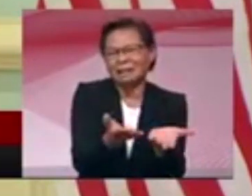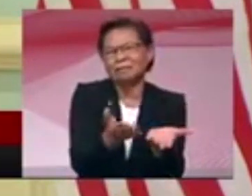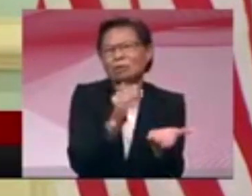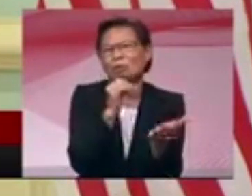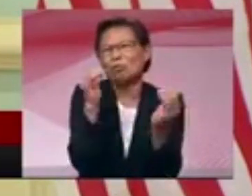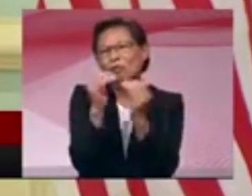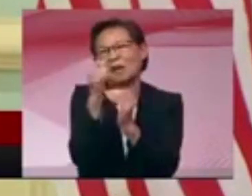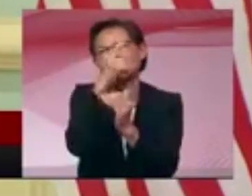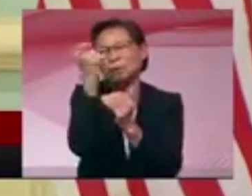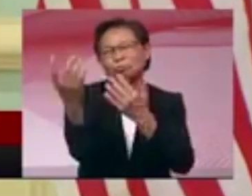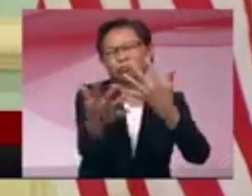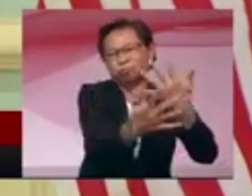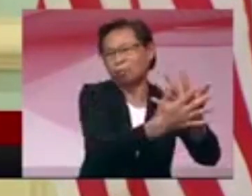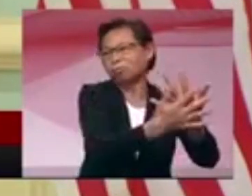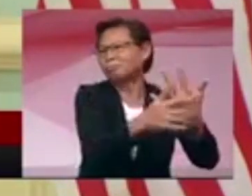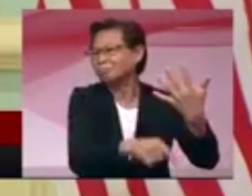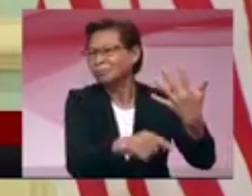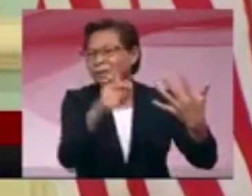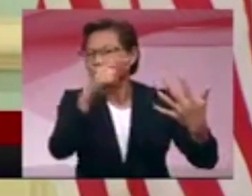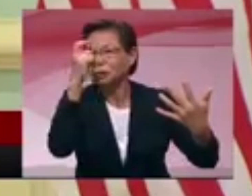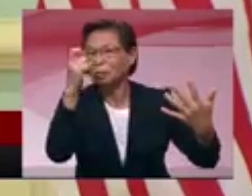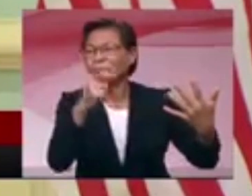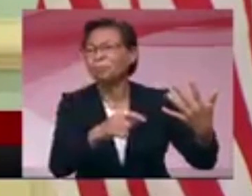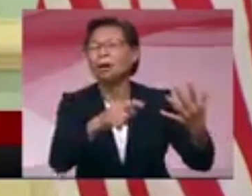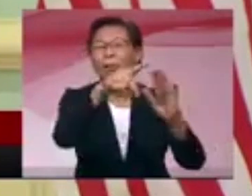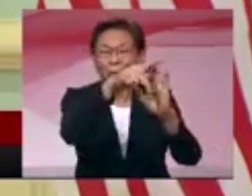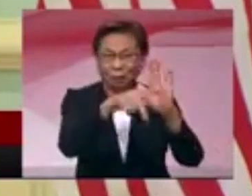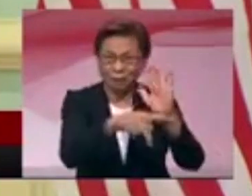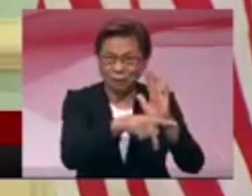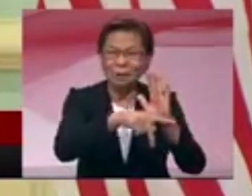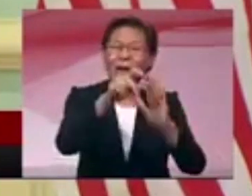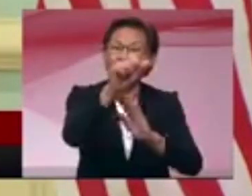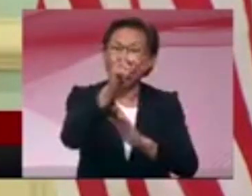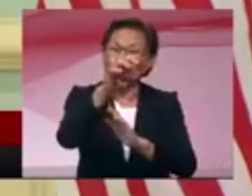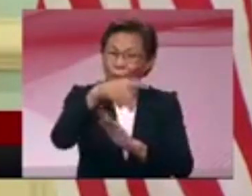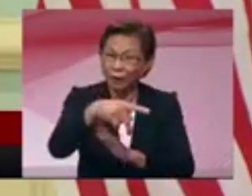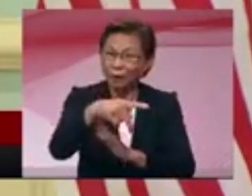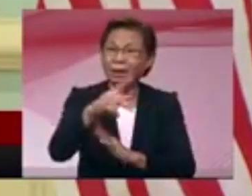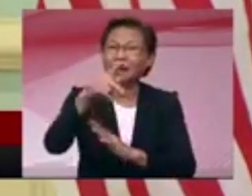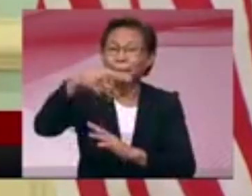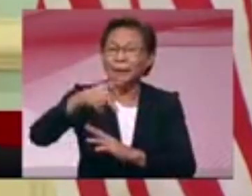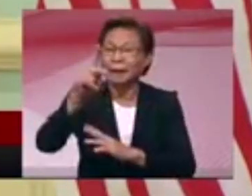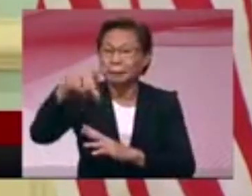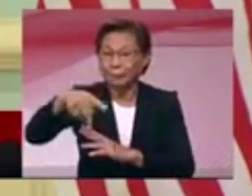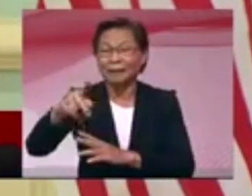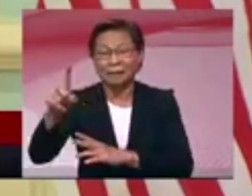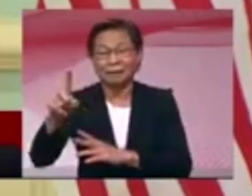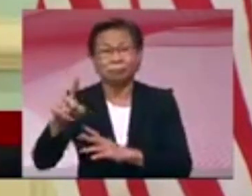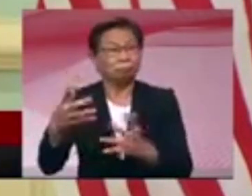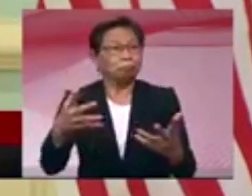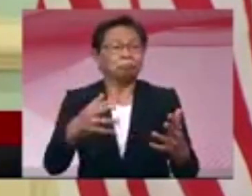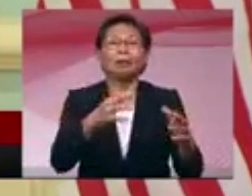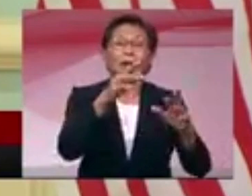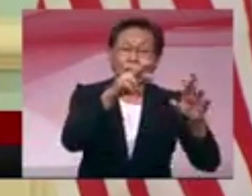kerana mereka dikurung. Kerana ianya polisi ini, SOP ini kepada sesiapa saja,